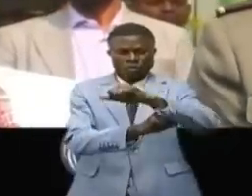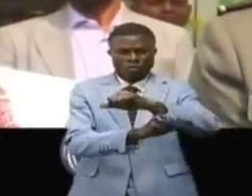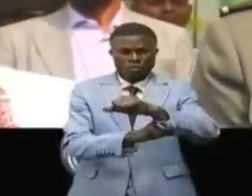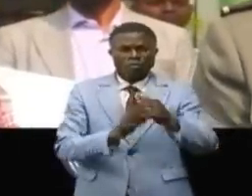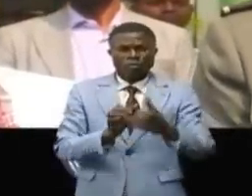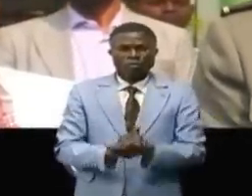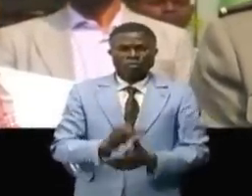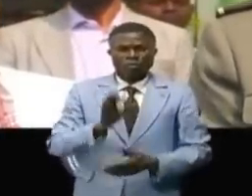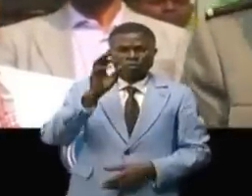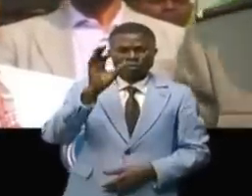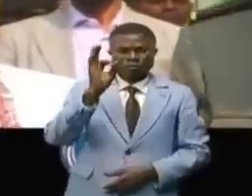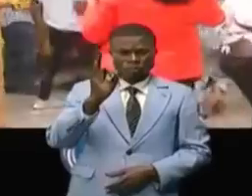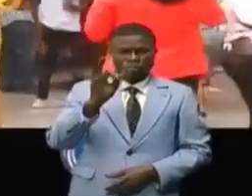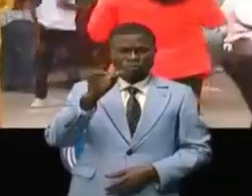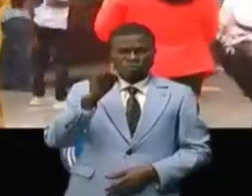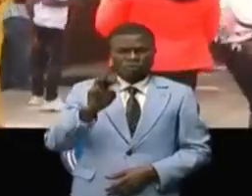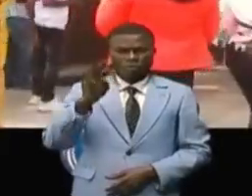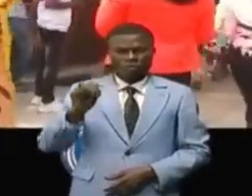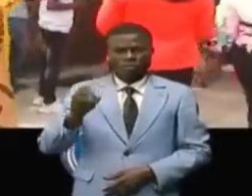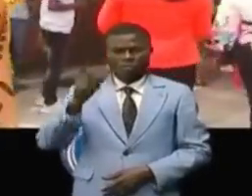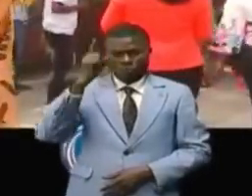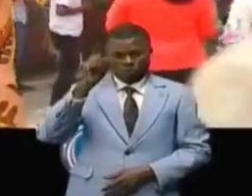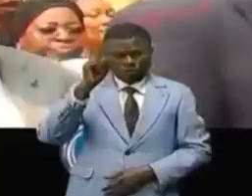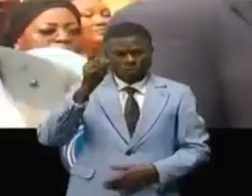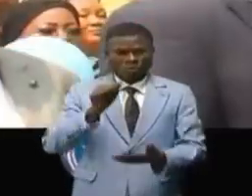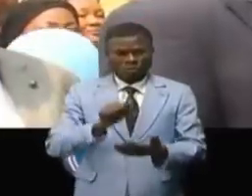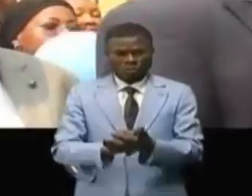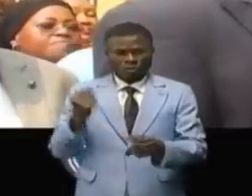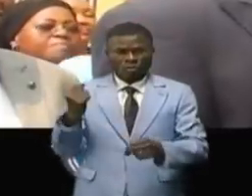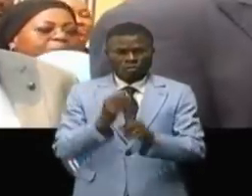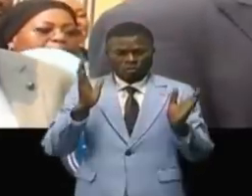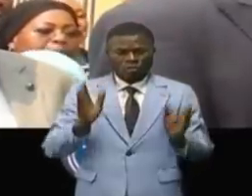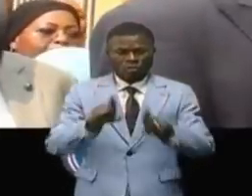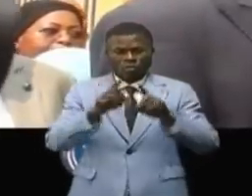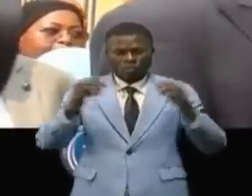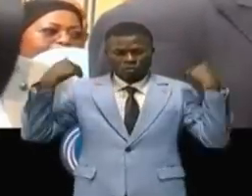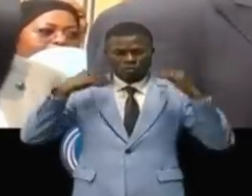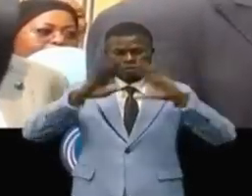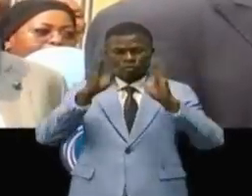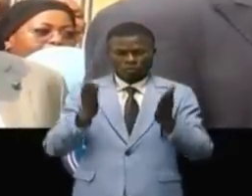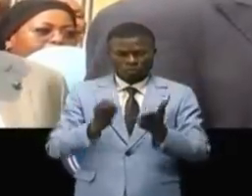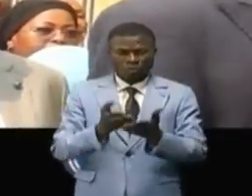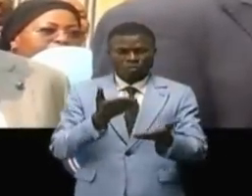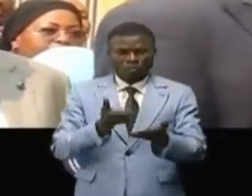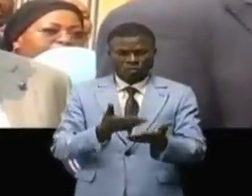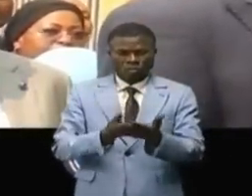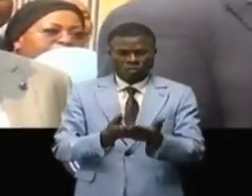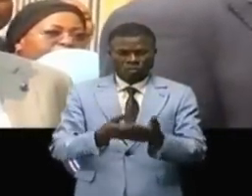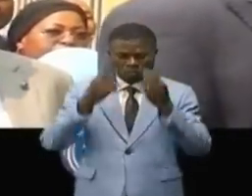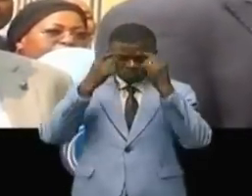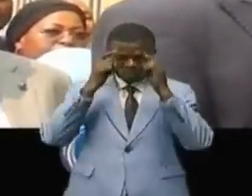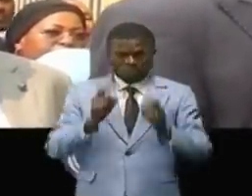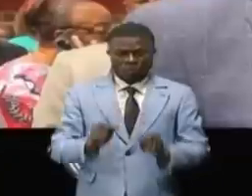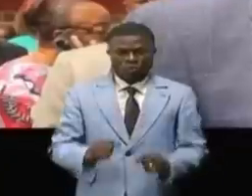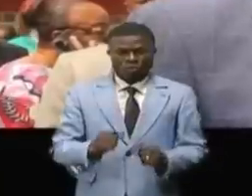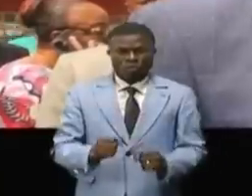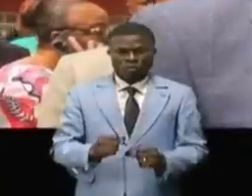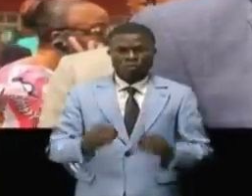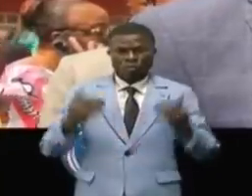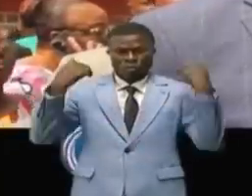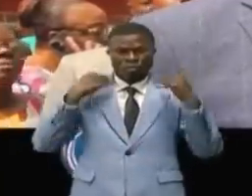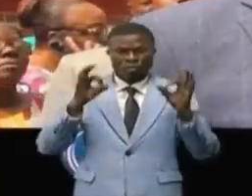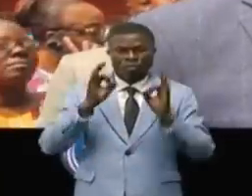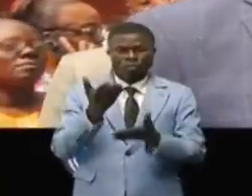FFN d'abord l'usage on sent conscient y croient fermement à la détermination de ces dirigeons